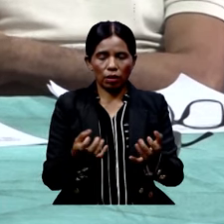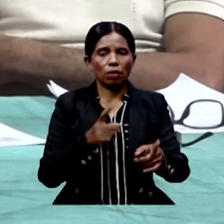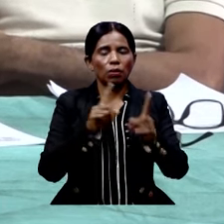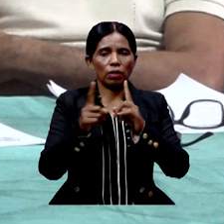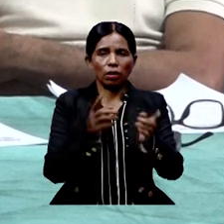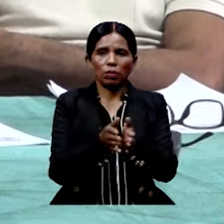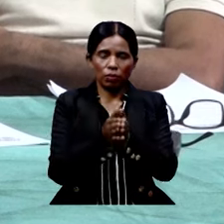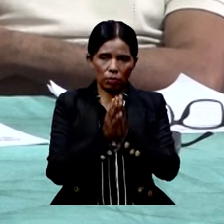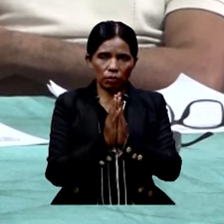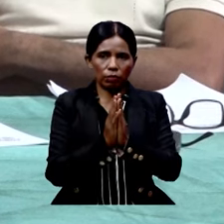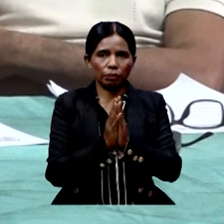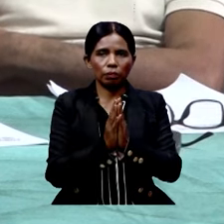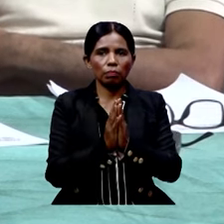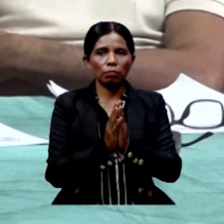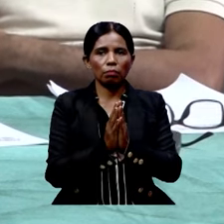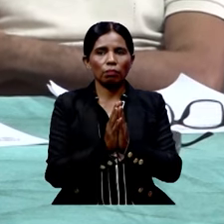khusu atau